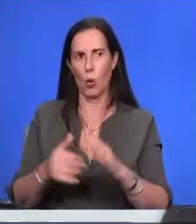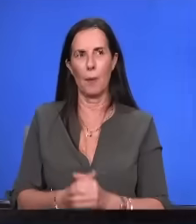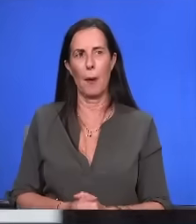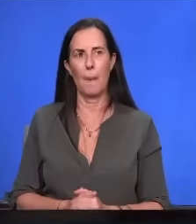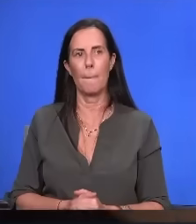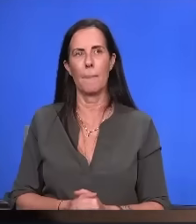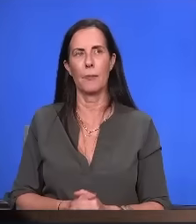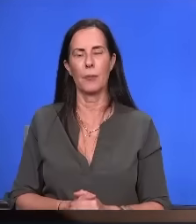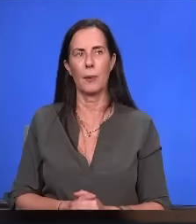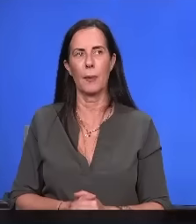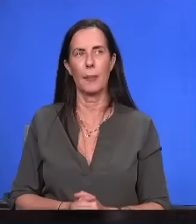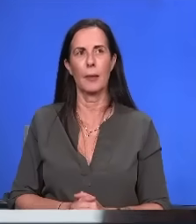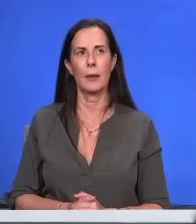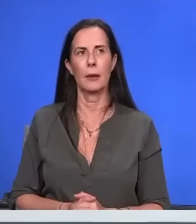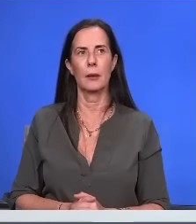שהשתמע לא נכון.